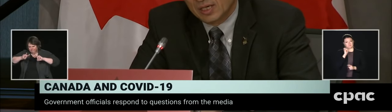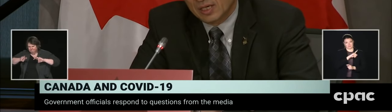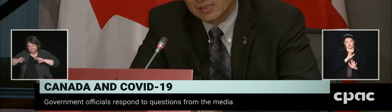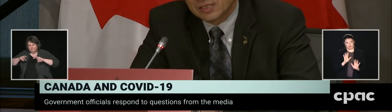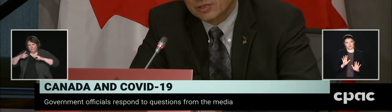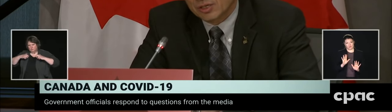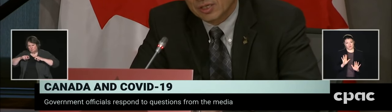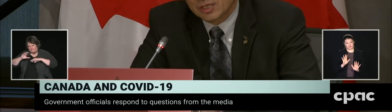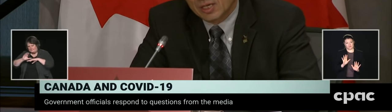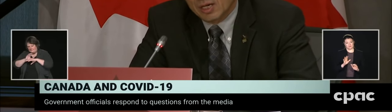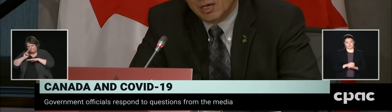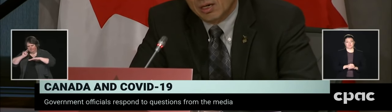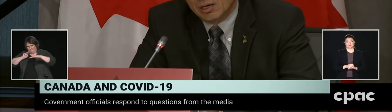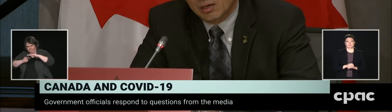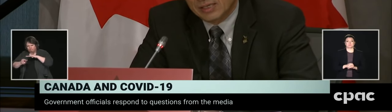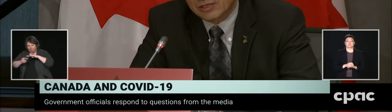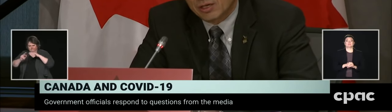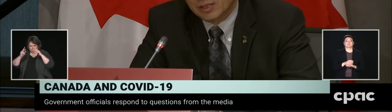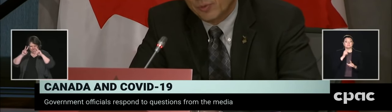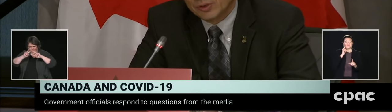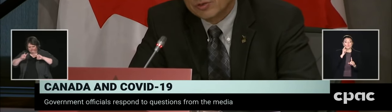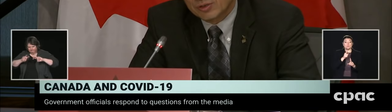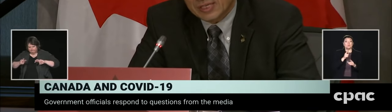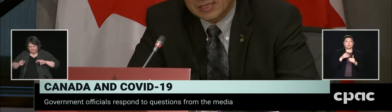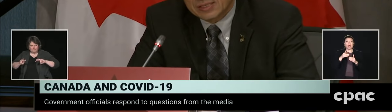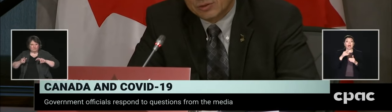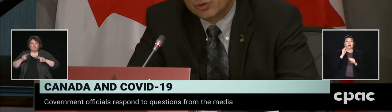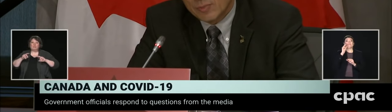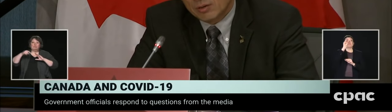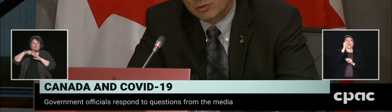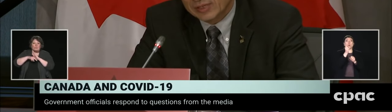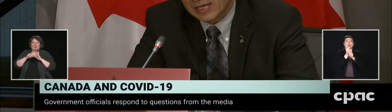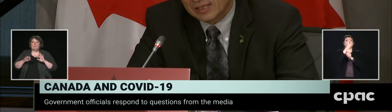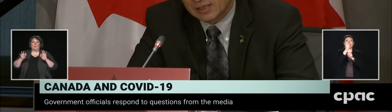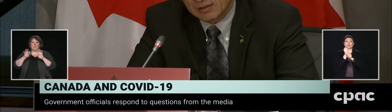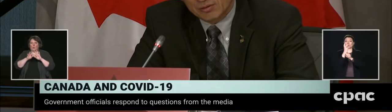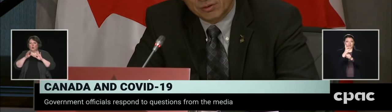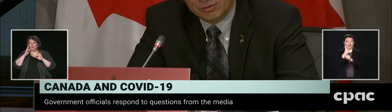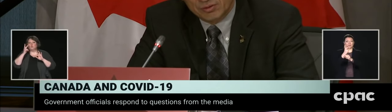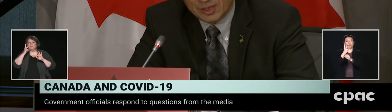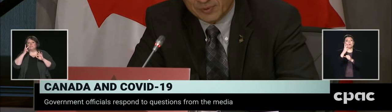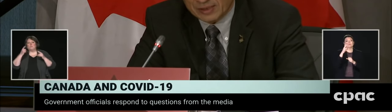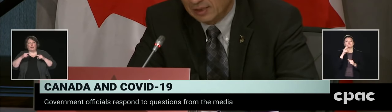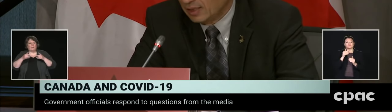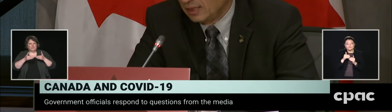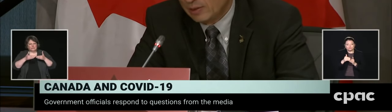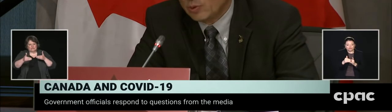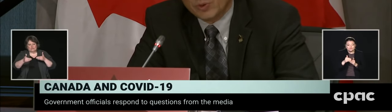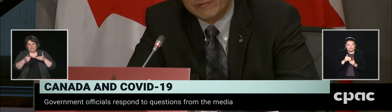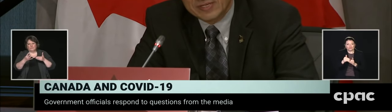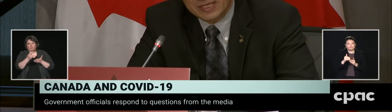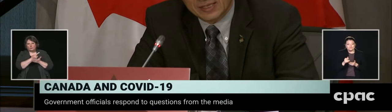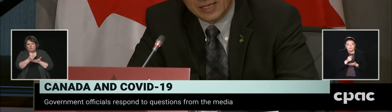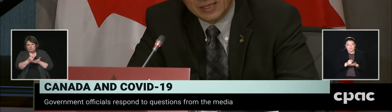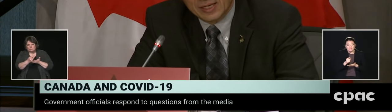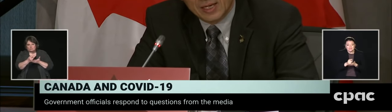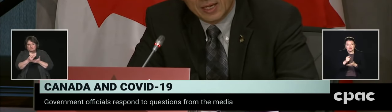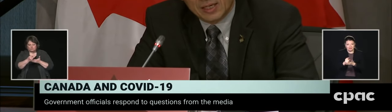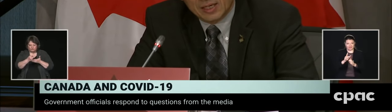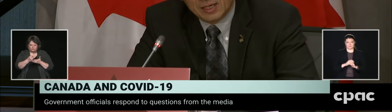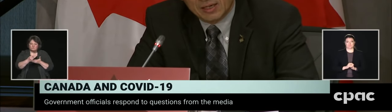prochaines. C'est sûr que on attend des bons résultats si tout le monde au Canada continue à pratiquer l'éloignement